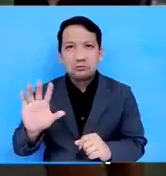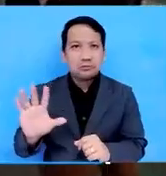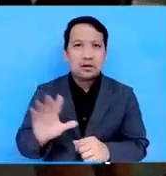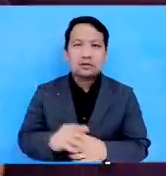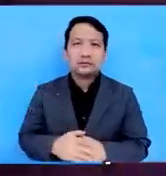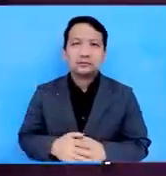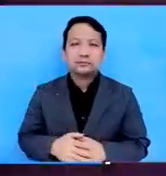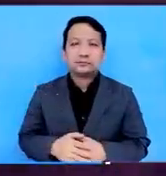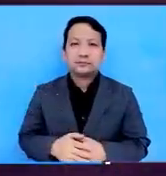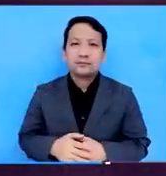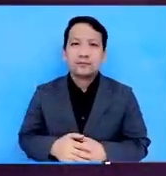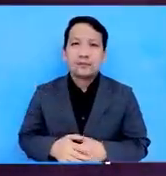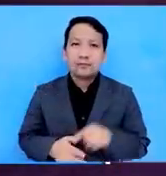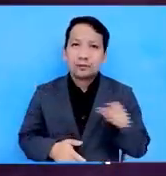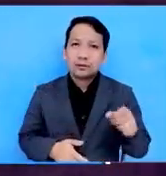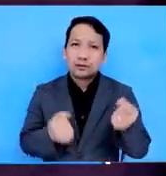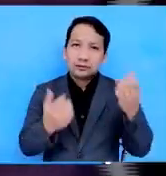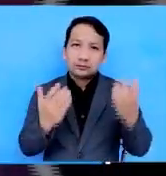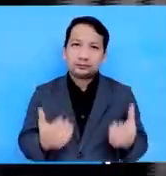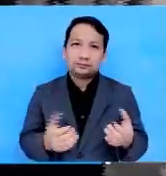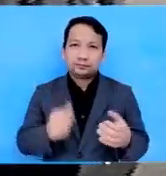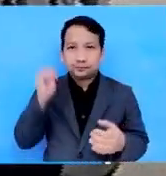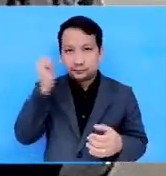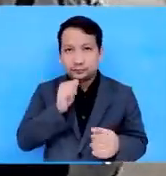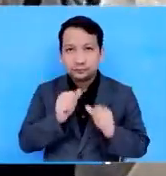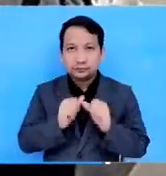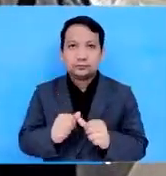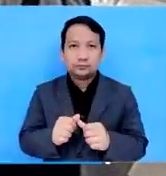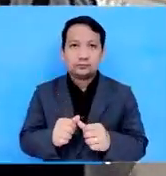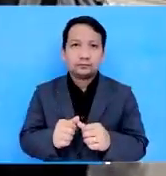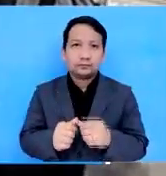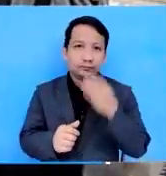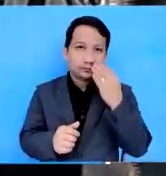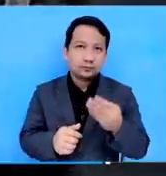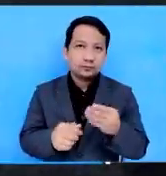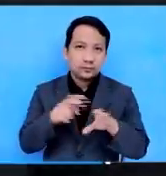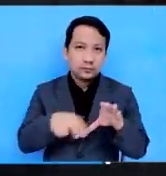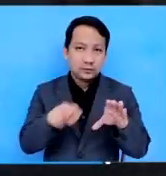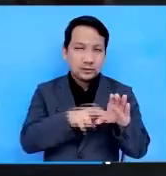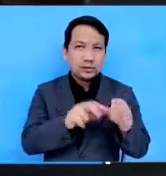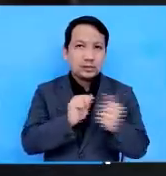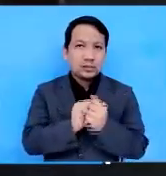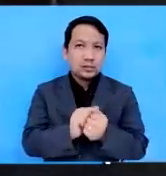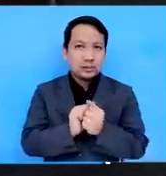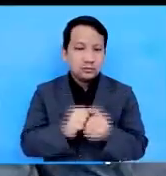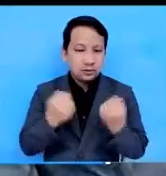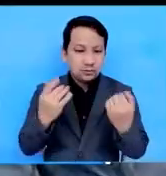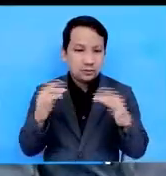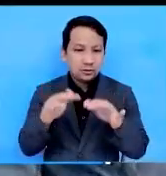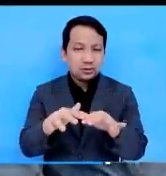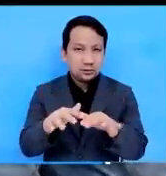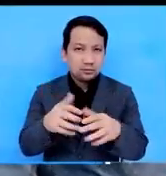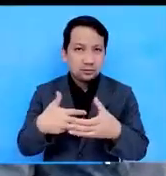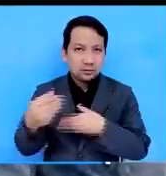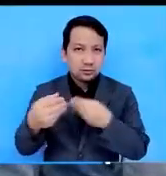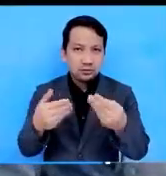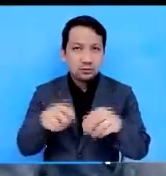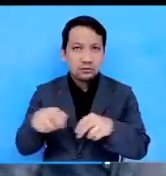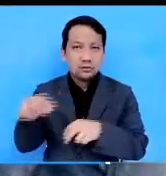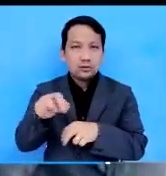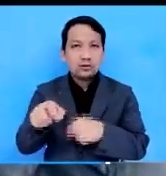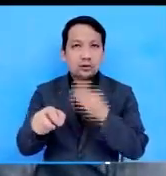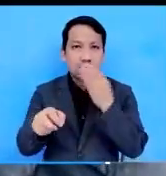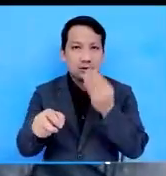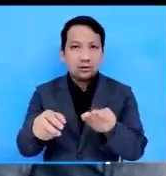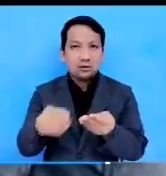Sa ngayon, ang mga driver nagtsatsaga muna sa kakaunting pasahero kasabay ng pagdami nila ulit sa mga kalsada. Matumal kasi ang